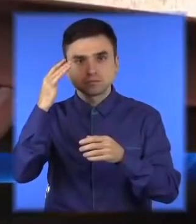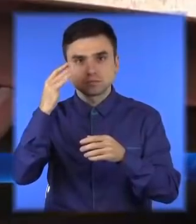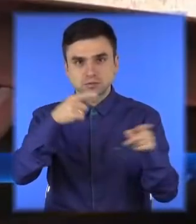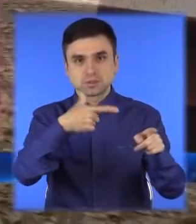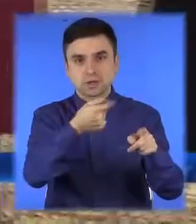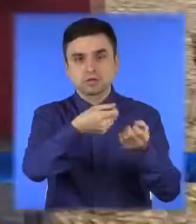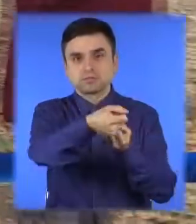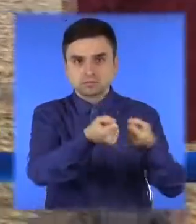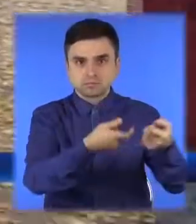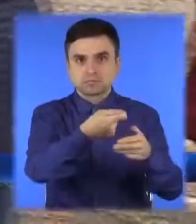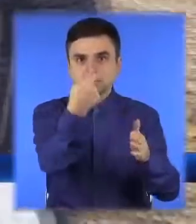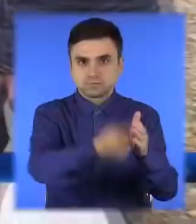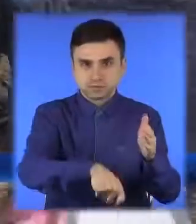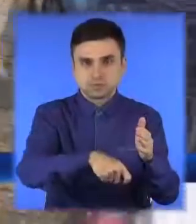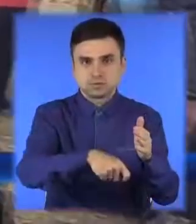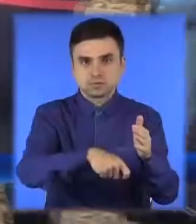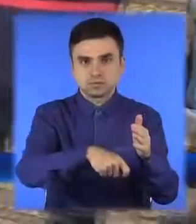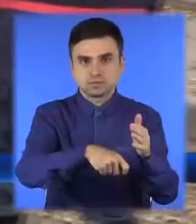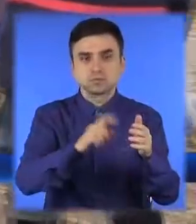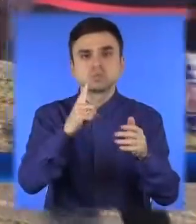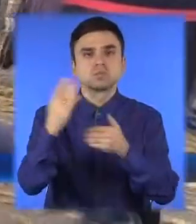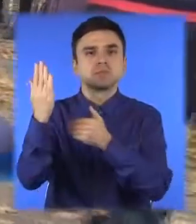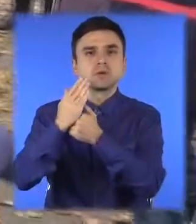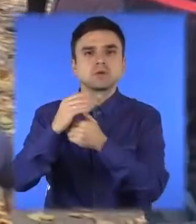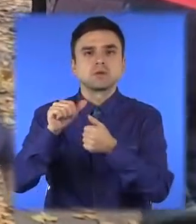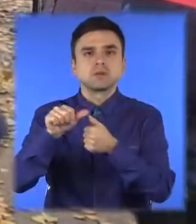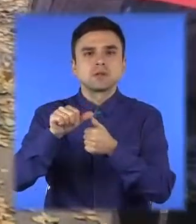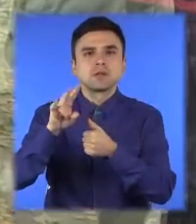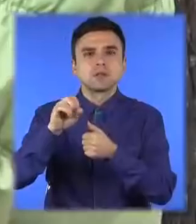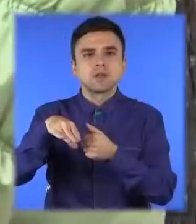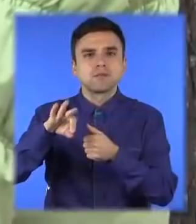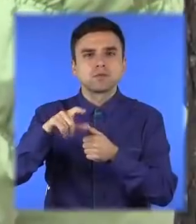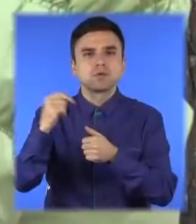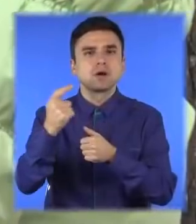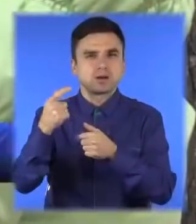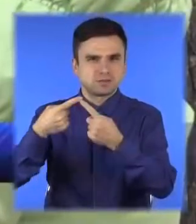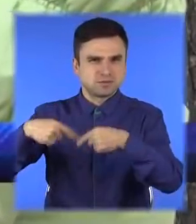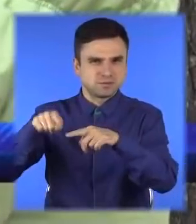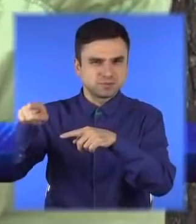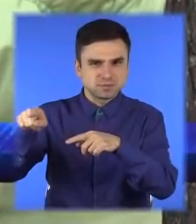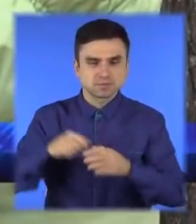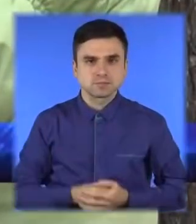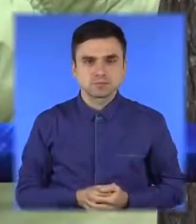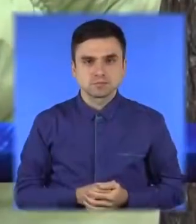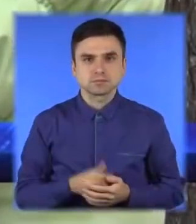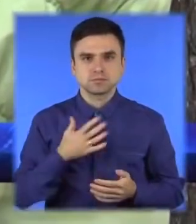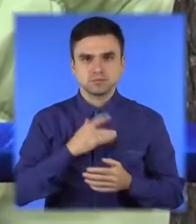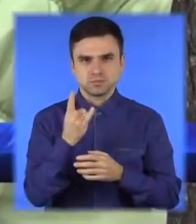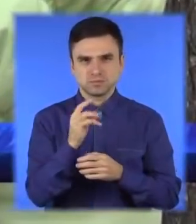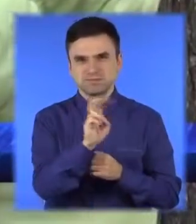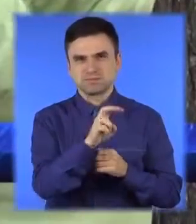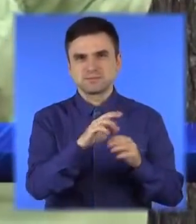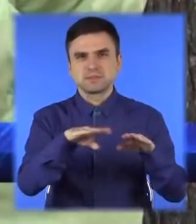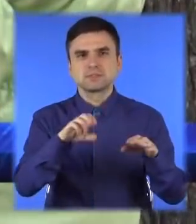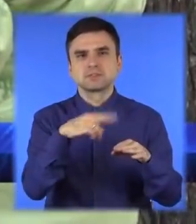вказівка Нафтогазу. О півдні охороняти котельні виходять звичайні містяни. На дитина ходить в садик, в садикі 8-10 градусів